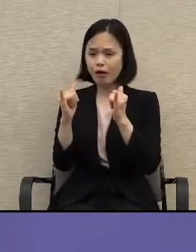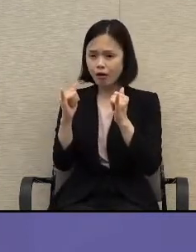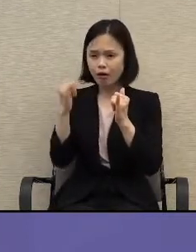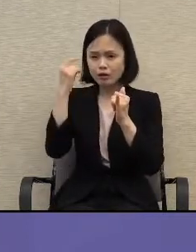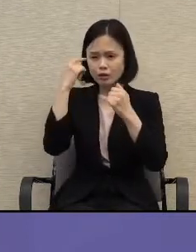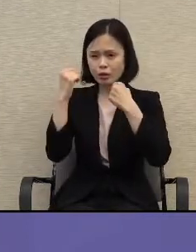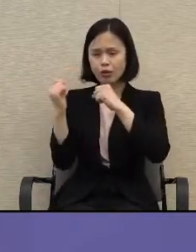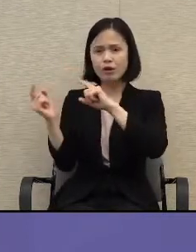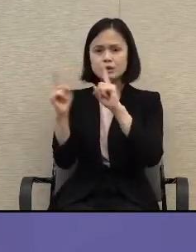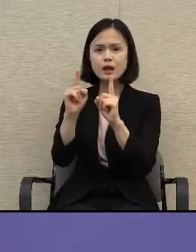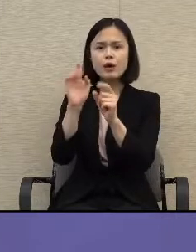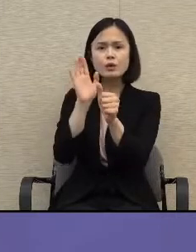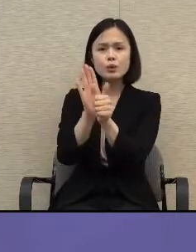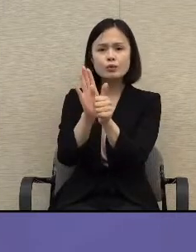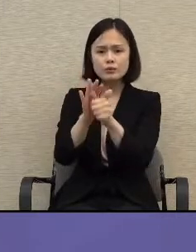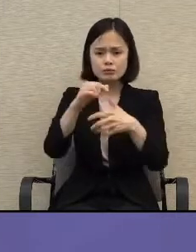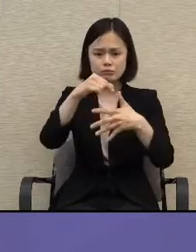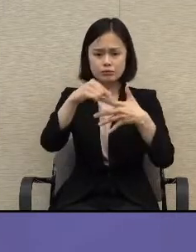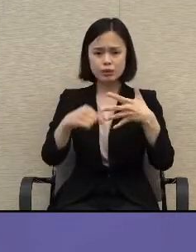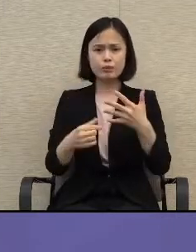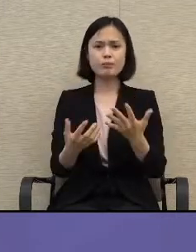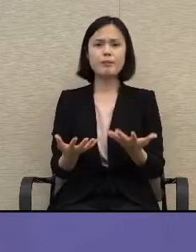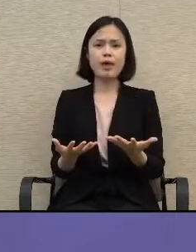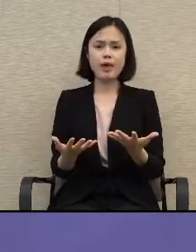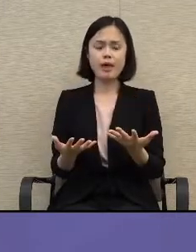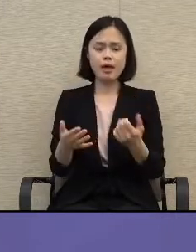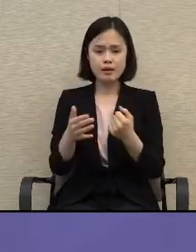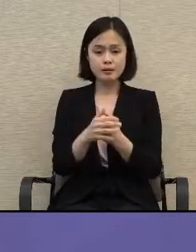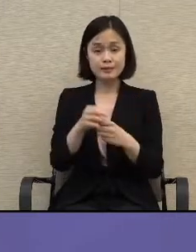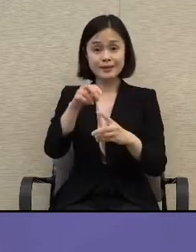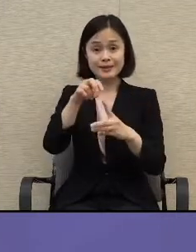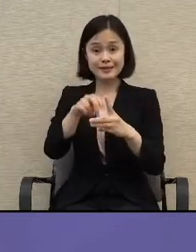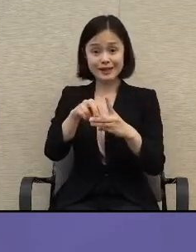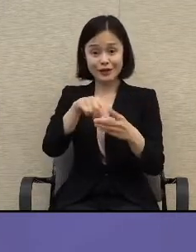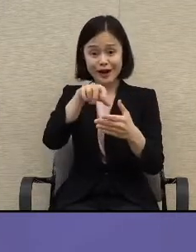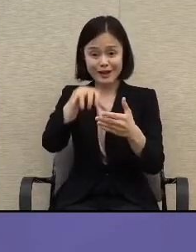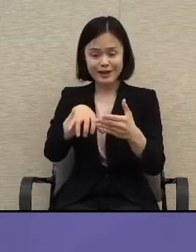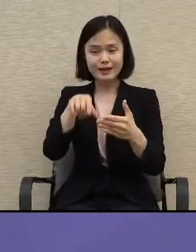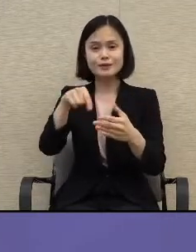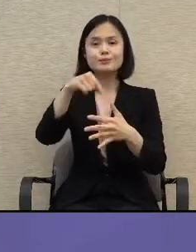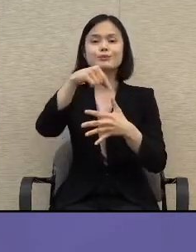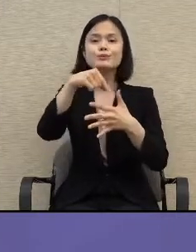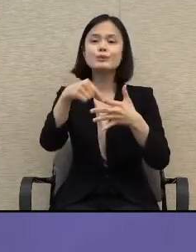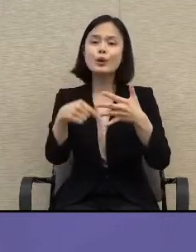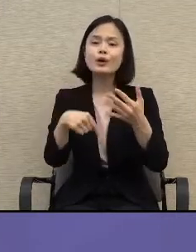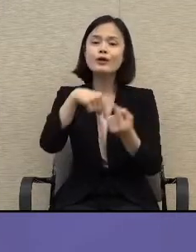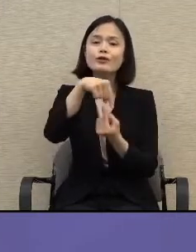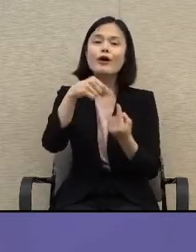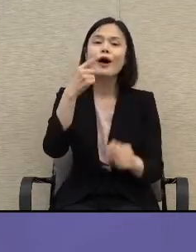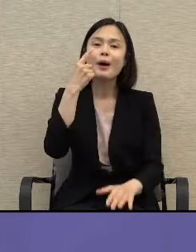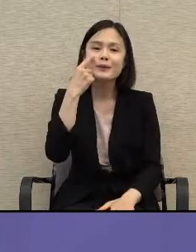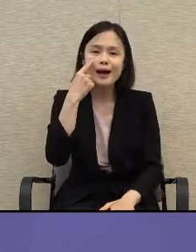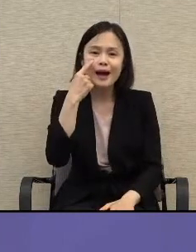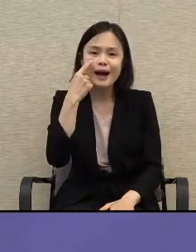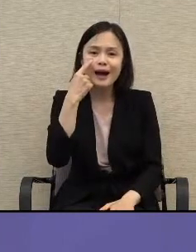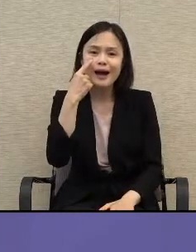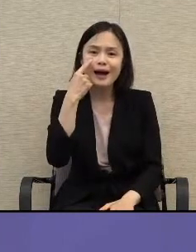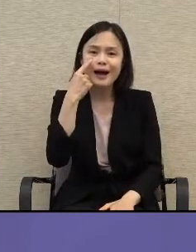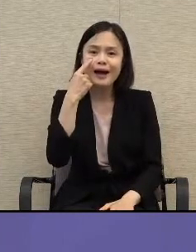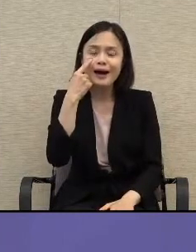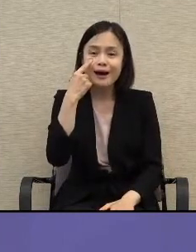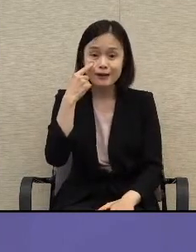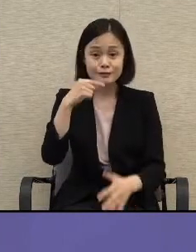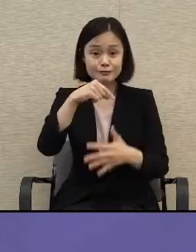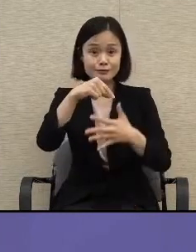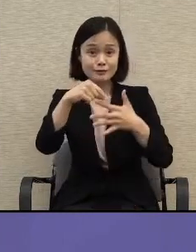보니, 아, 그러면 센터에서 재활시설처럼 재활 프로그램을 운영해 보자. 그래서 센터 기반의 클럽하우스 모형이라는